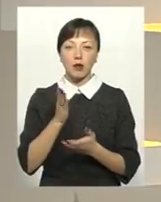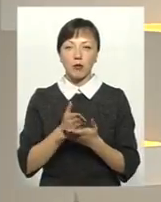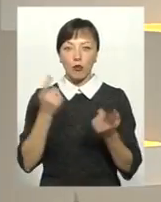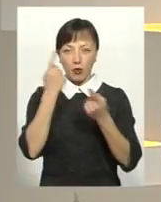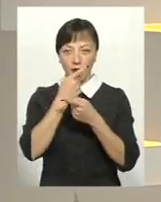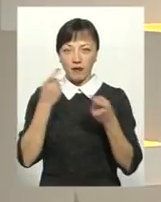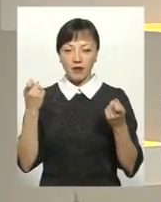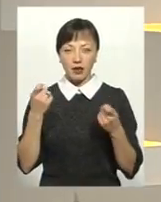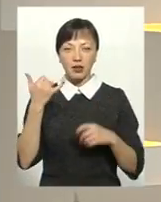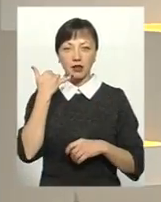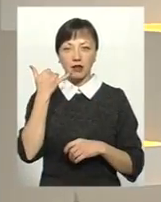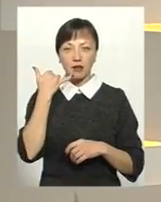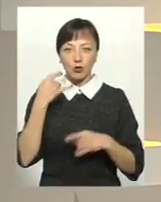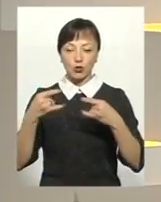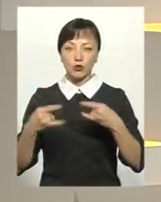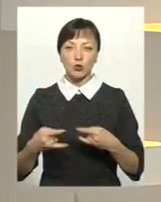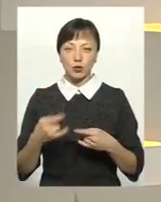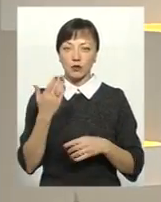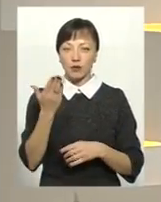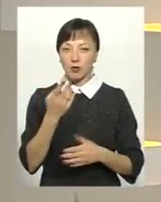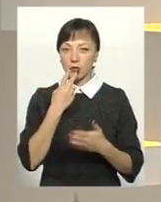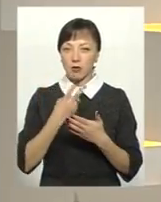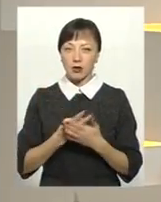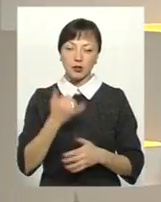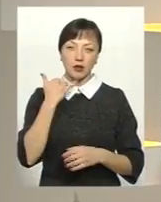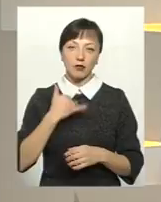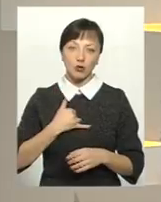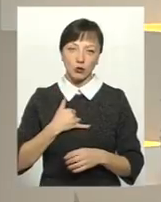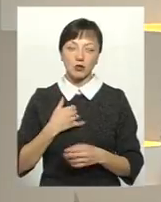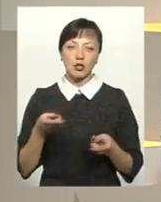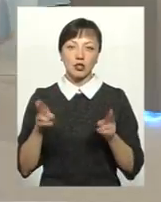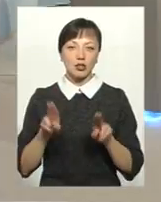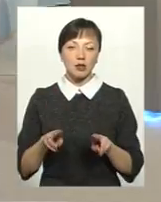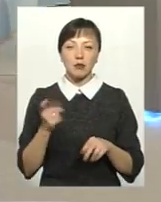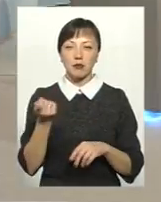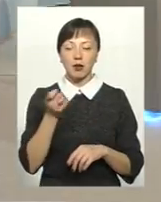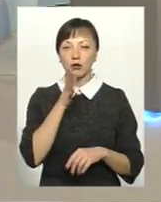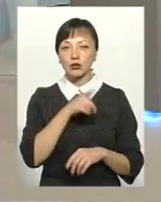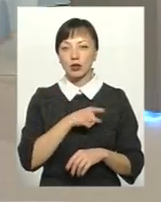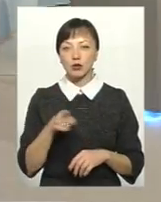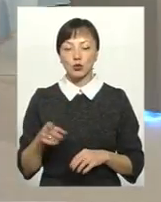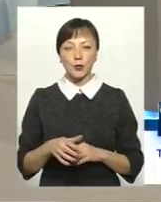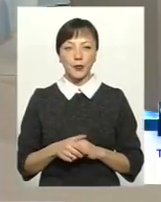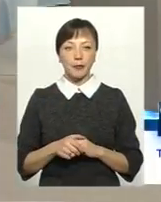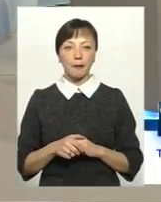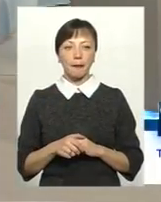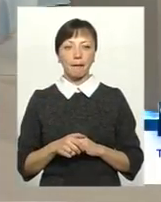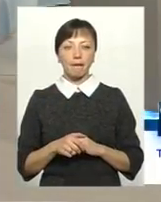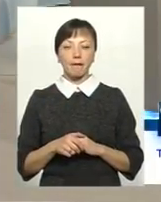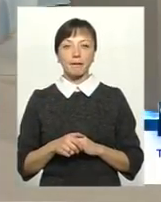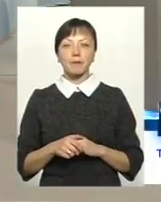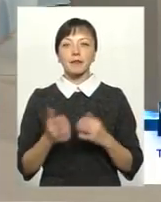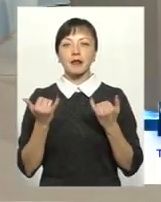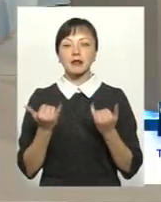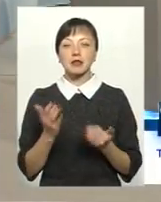прямому ефірі. Телефон студії у вас на екранах. Телефонуйте, адже в нас лишилось не так багато часу. І ми